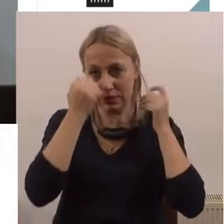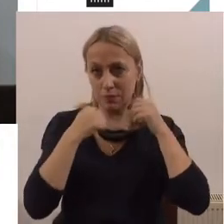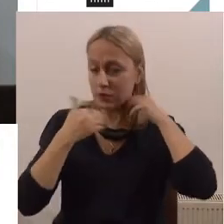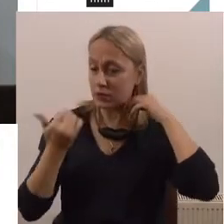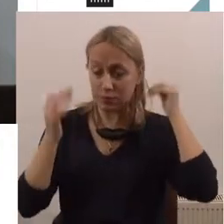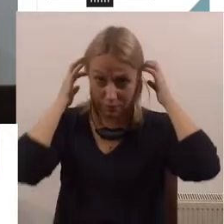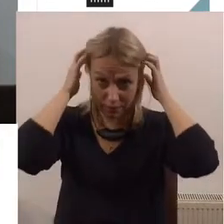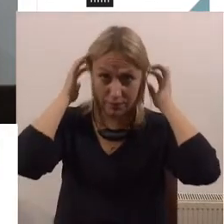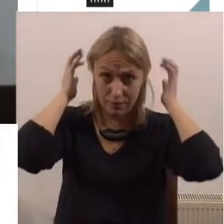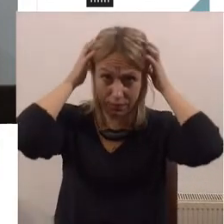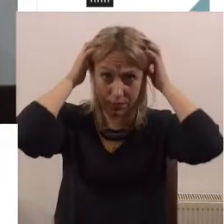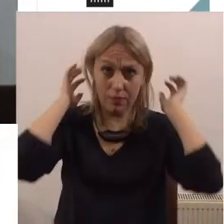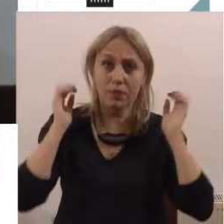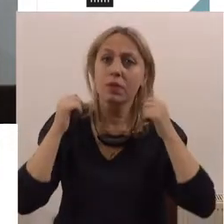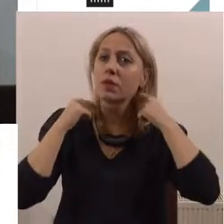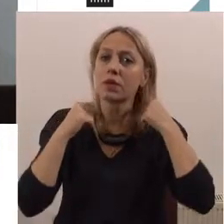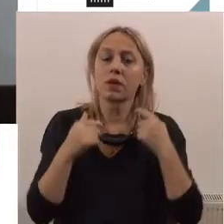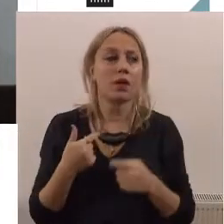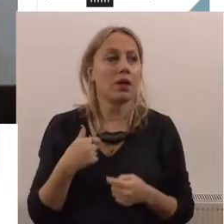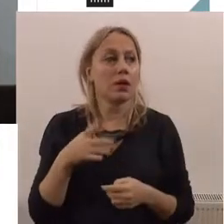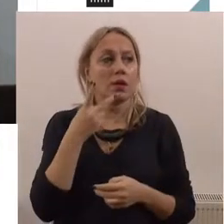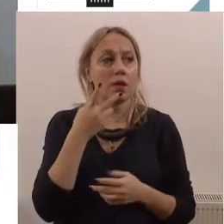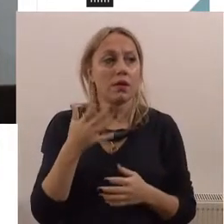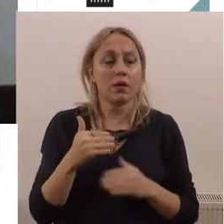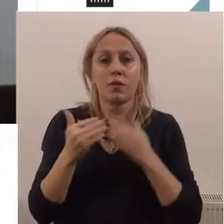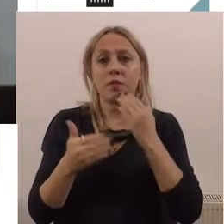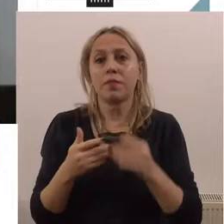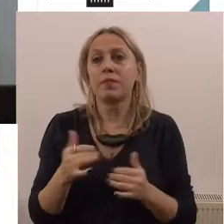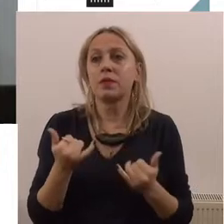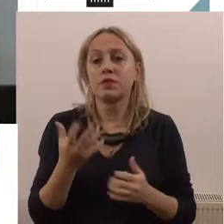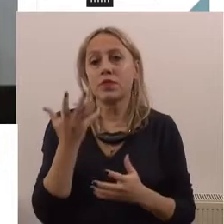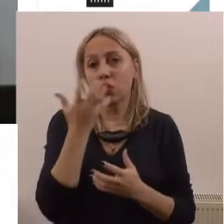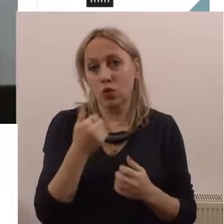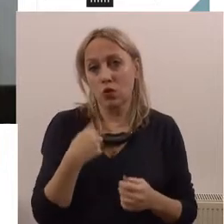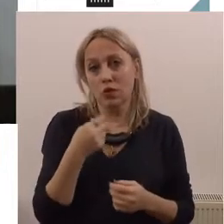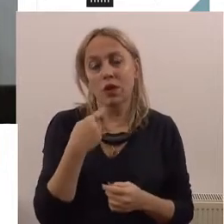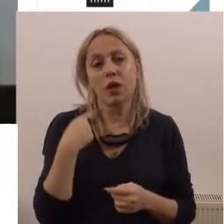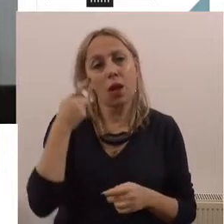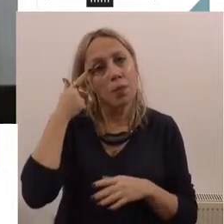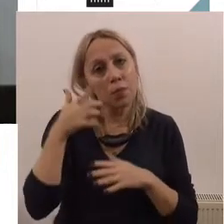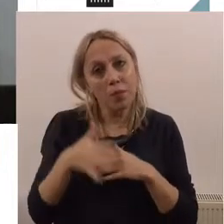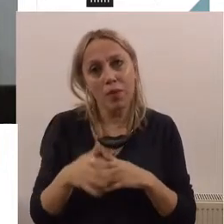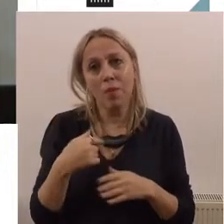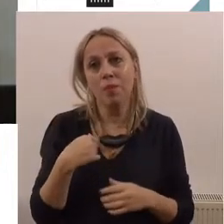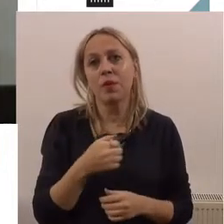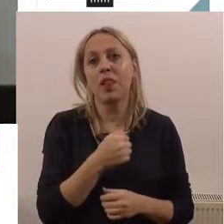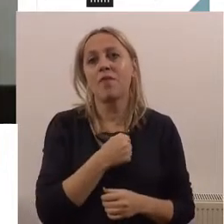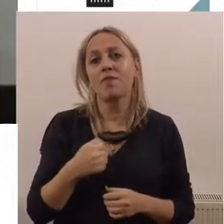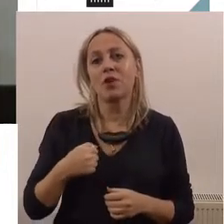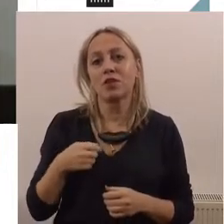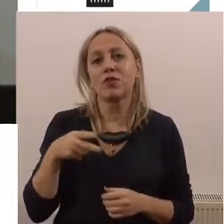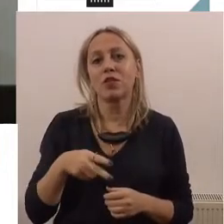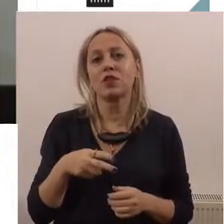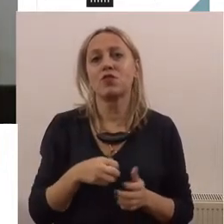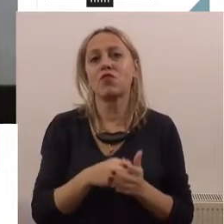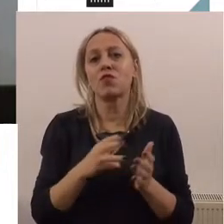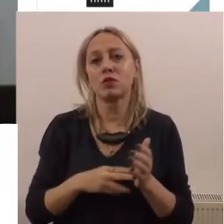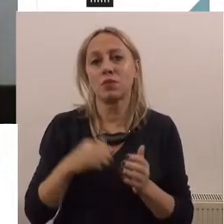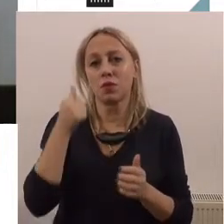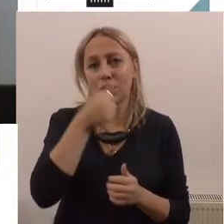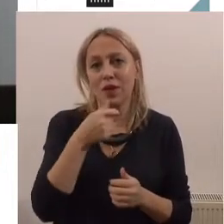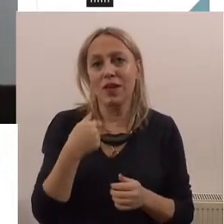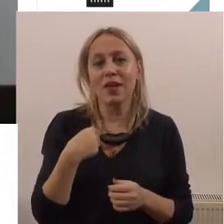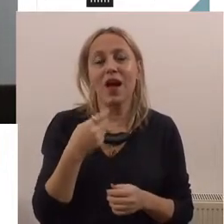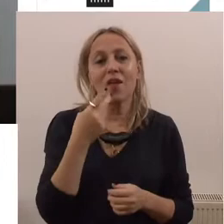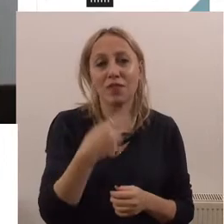сейчас. It was very interesting to see. Well, I got your presentation tonight, and I realized that I visited